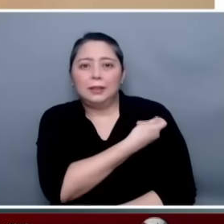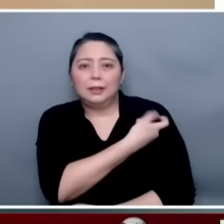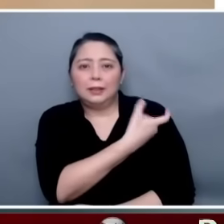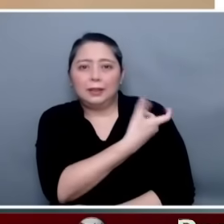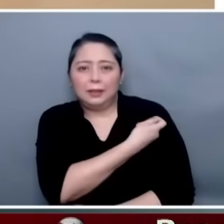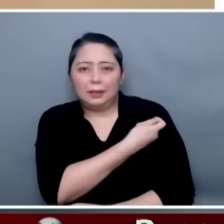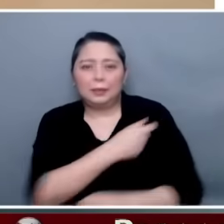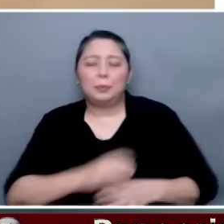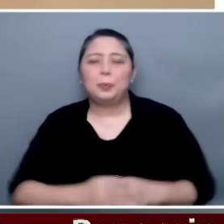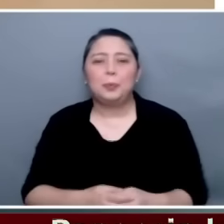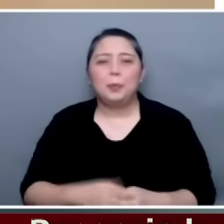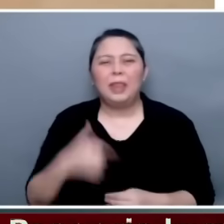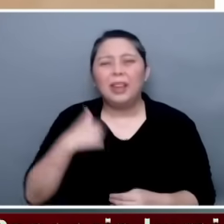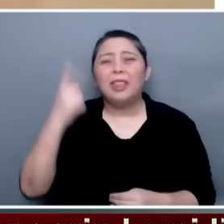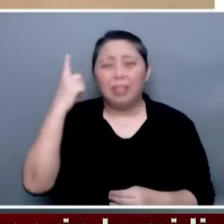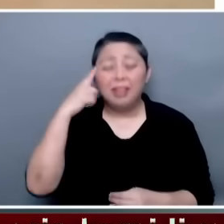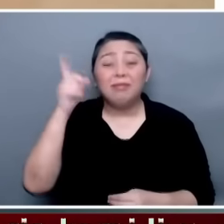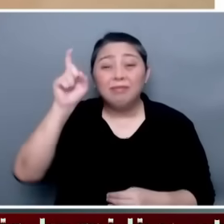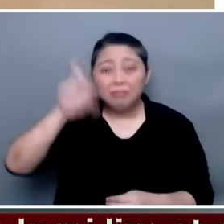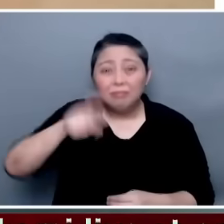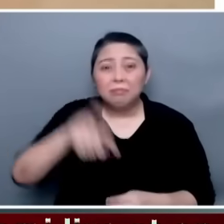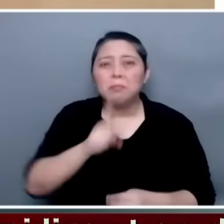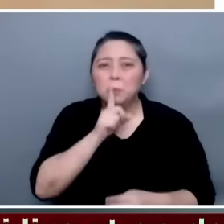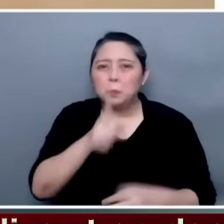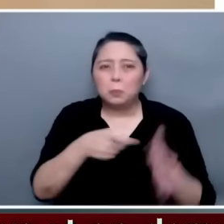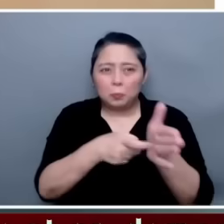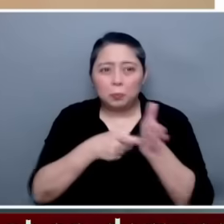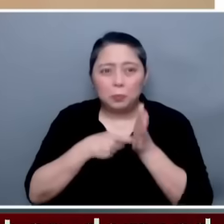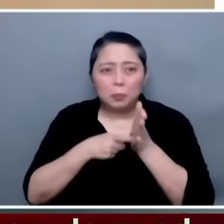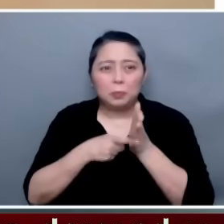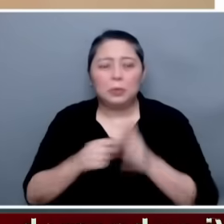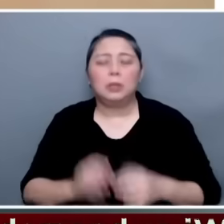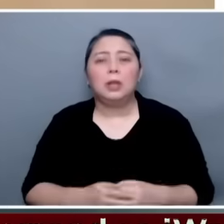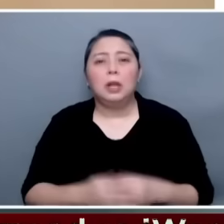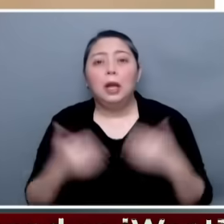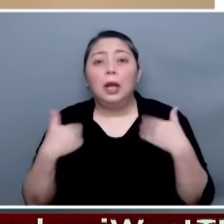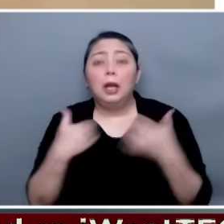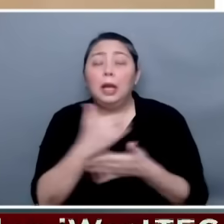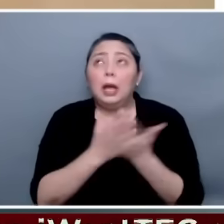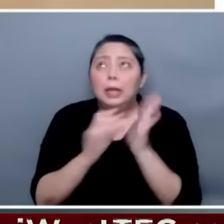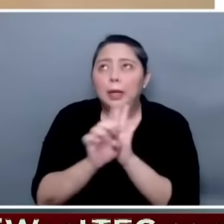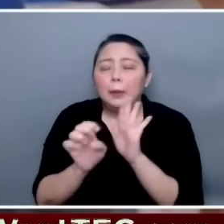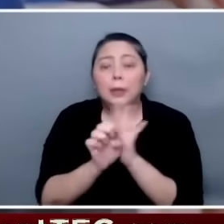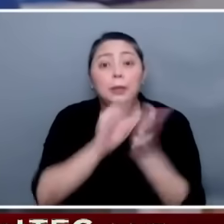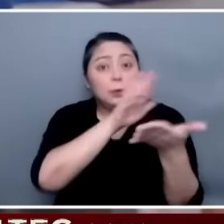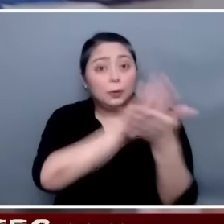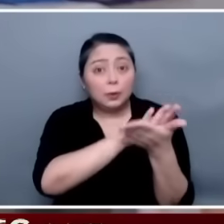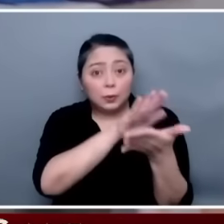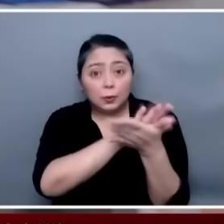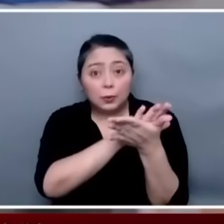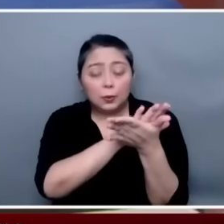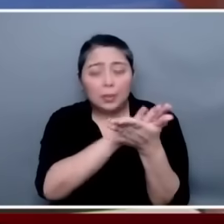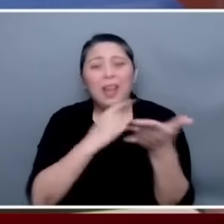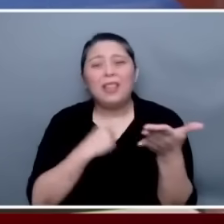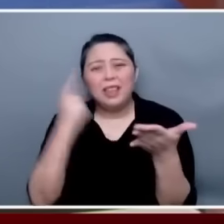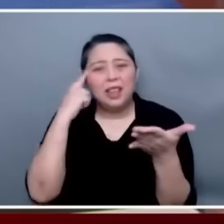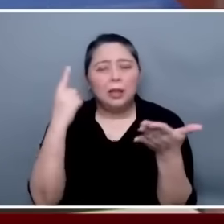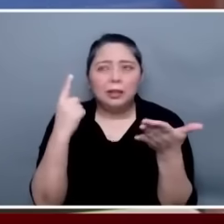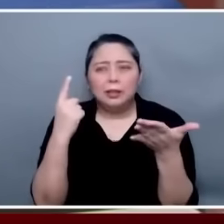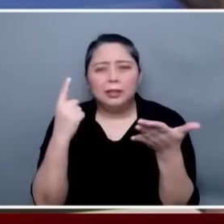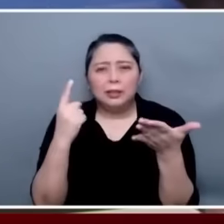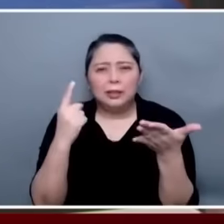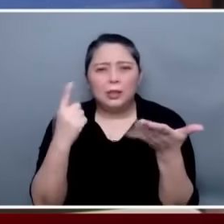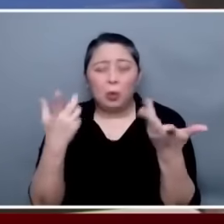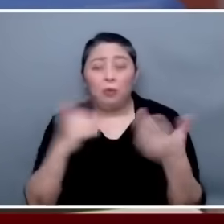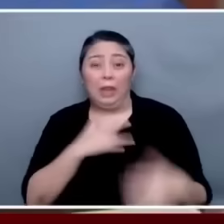me has to be mandated. In certain sectors like schools, I mean, to me, there's no such thing as